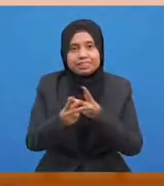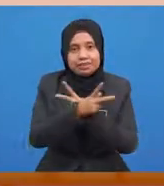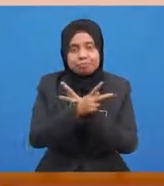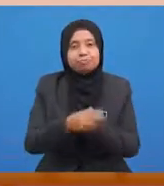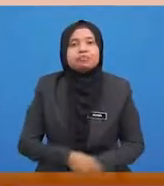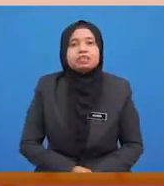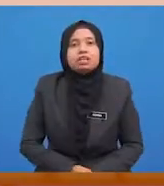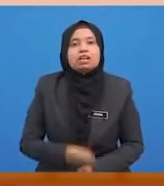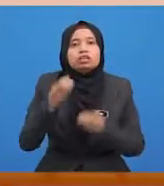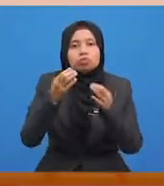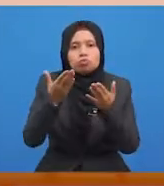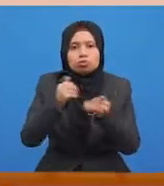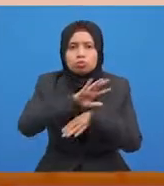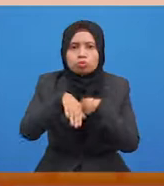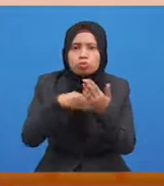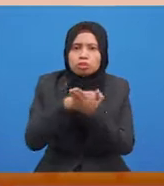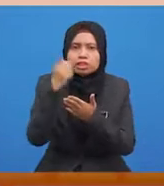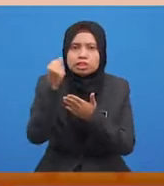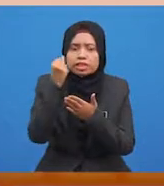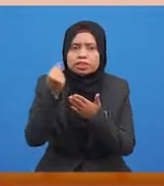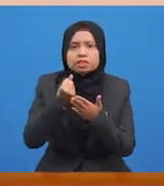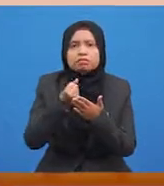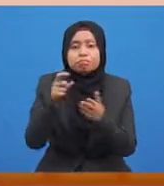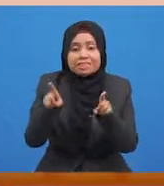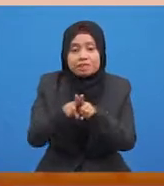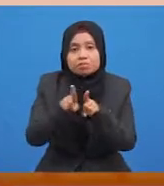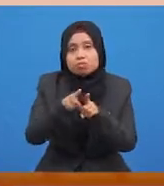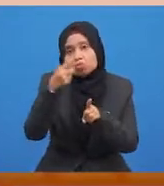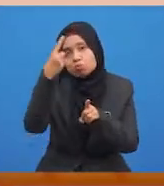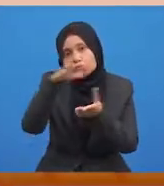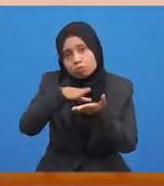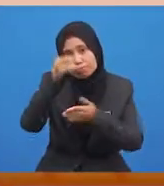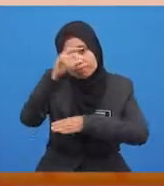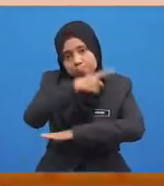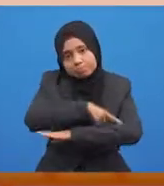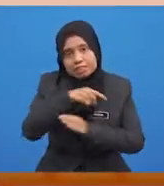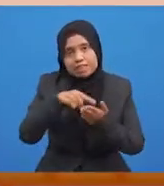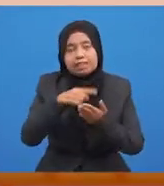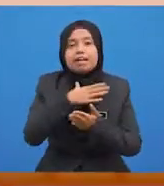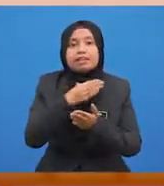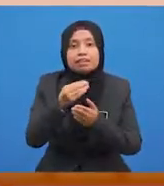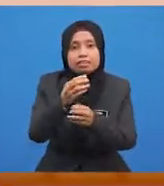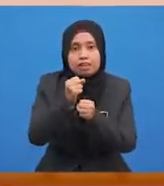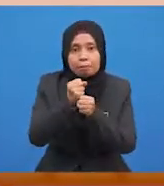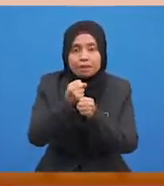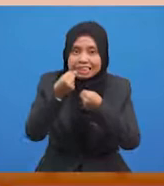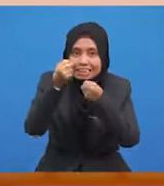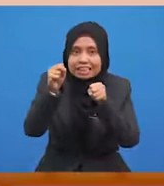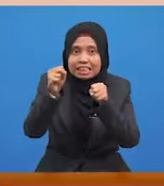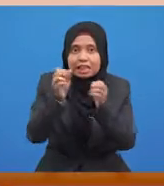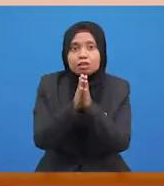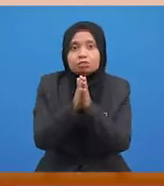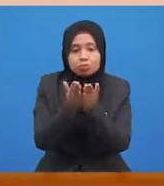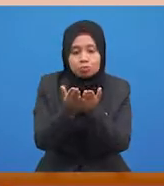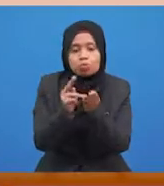sentiasa bersama-sama cikgu untuk pembelajaran hari ini dan dapat menyediakan